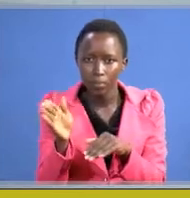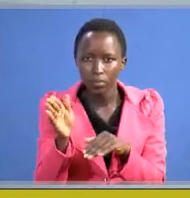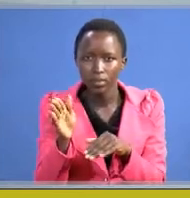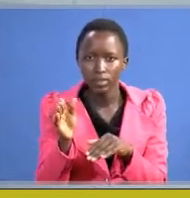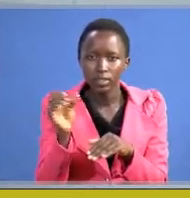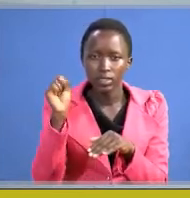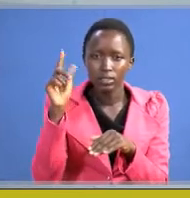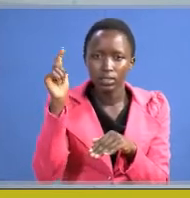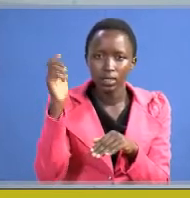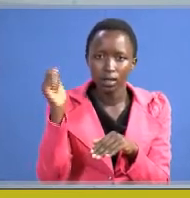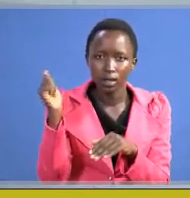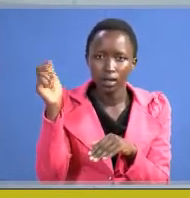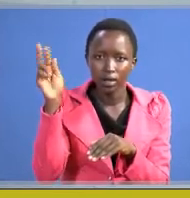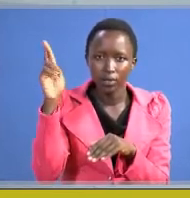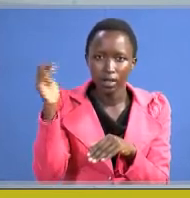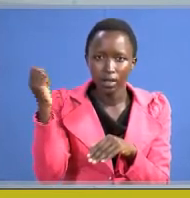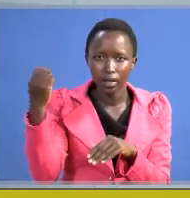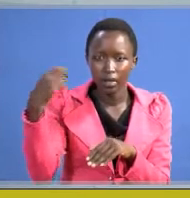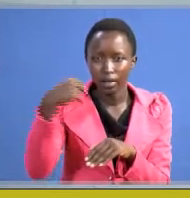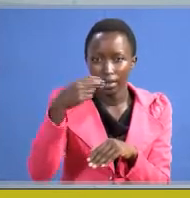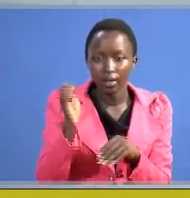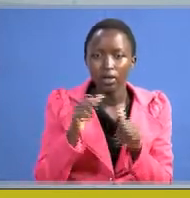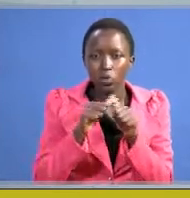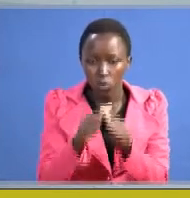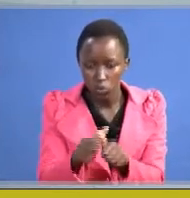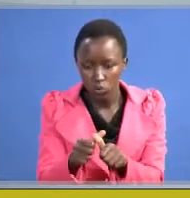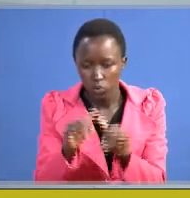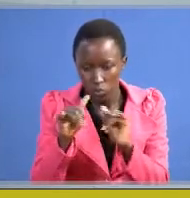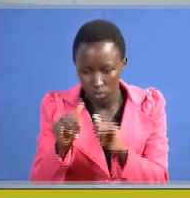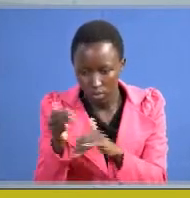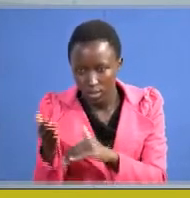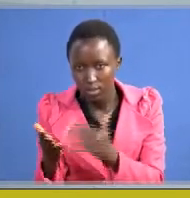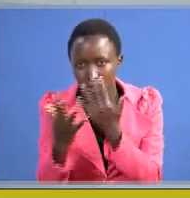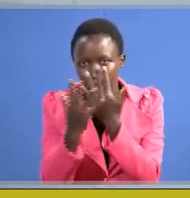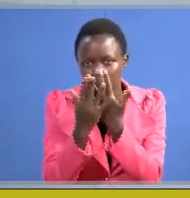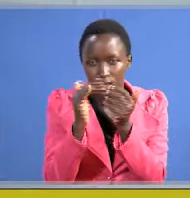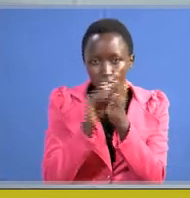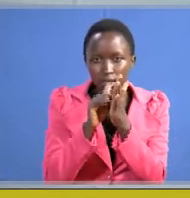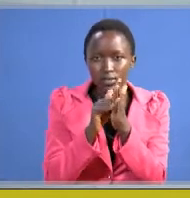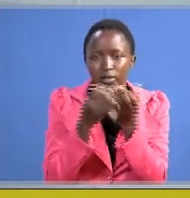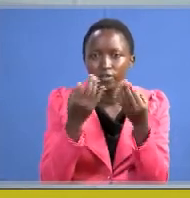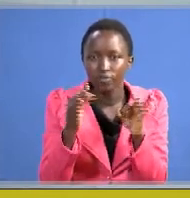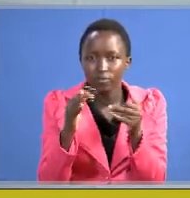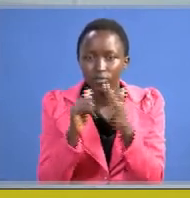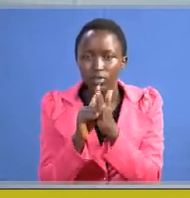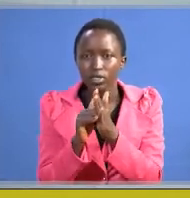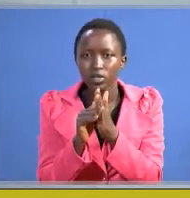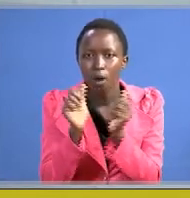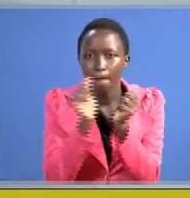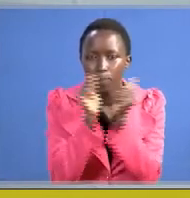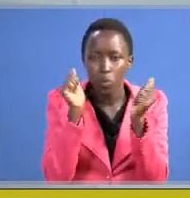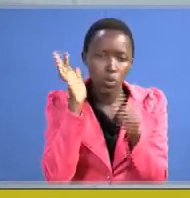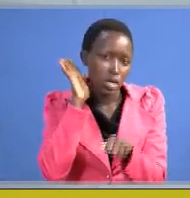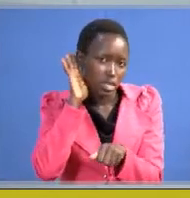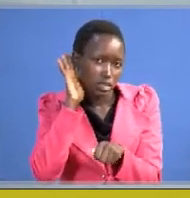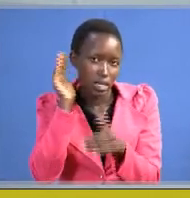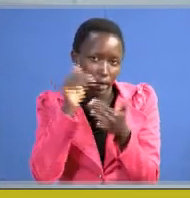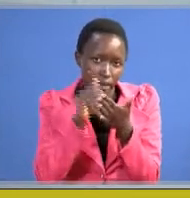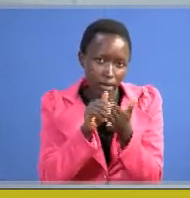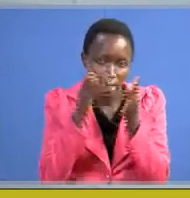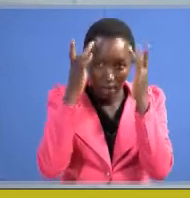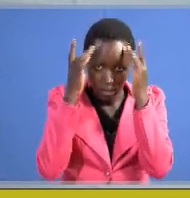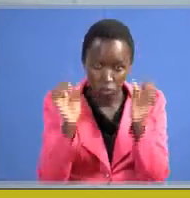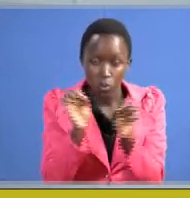Rehe Charles Jaguar Kanyi atasalia rumande hadi Ijumaa, ambapo ombi lake la kuachiliwa kwa dhamana litasikilizwa na